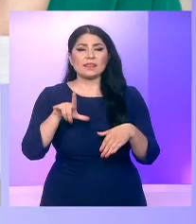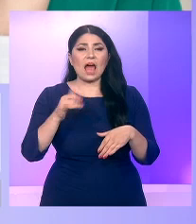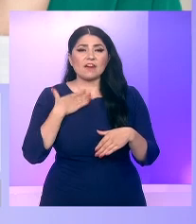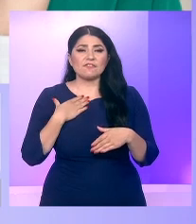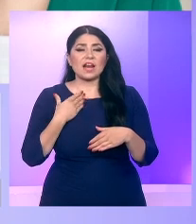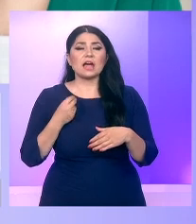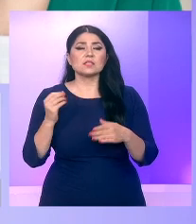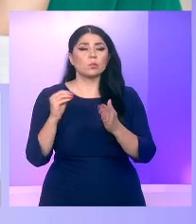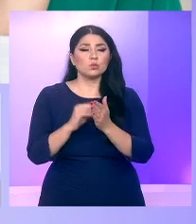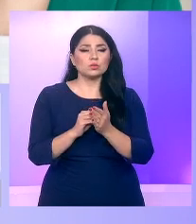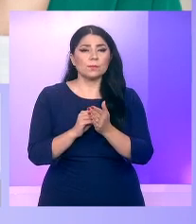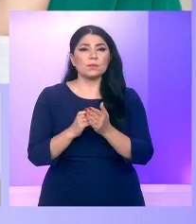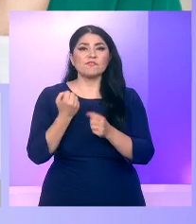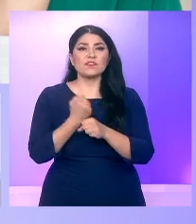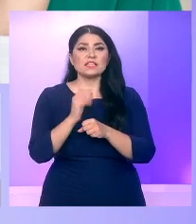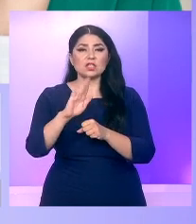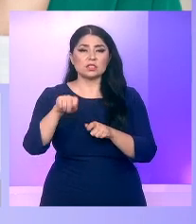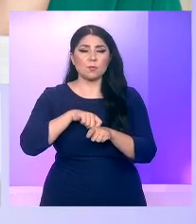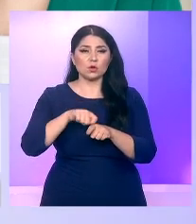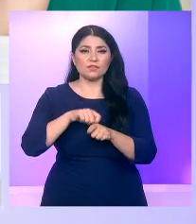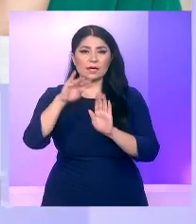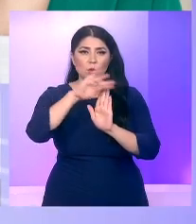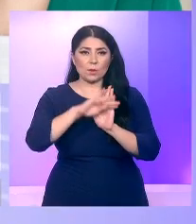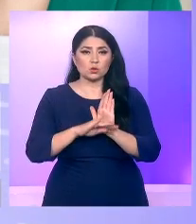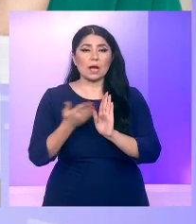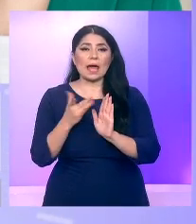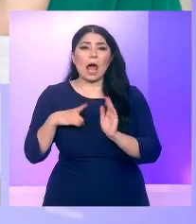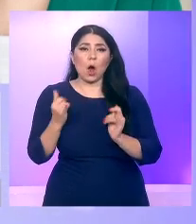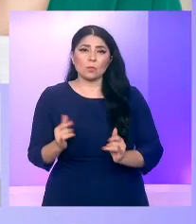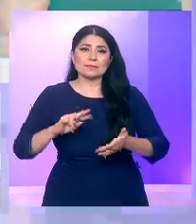să aducă, susțin surse, prin aceste măsuri care se